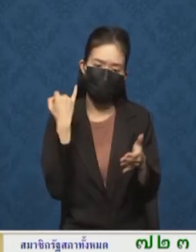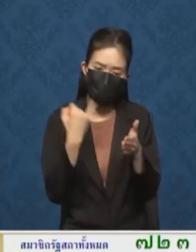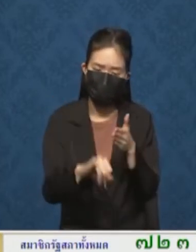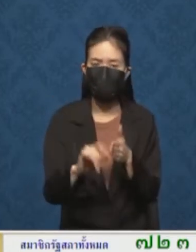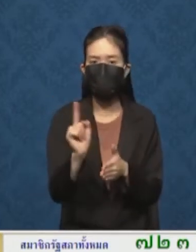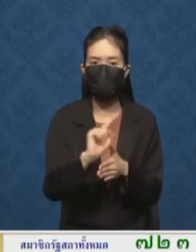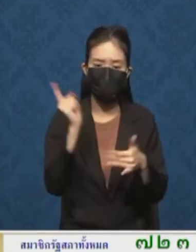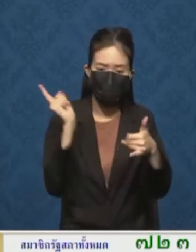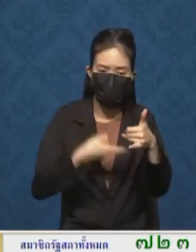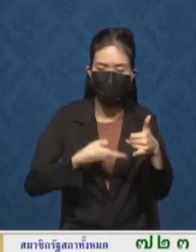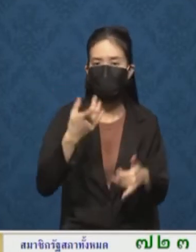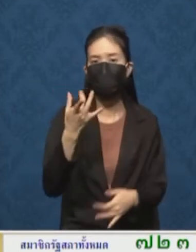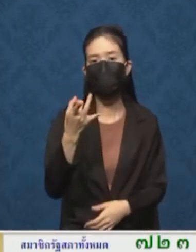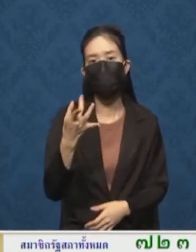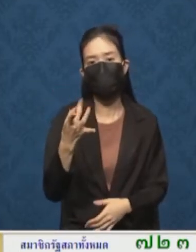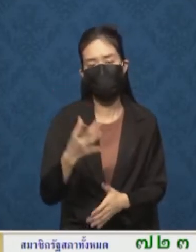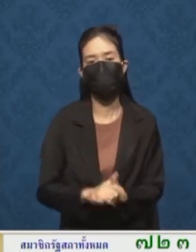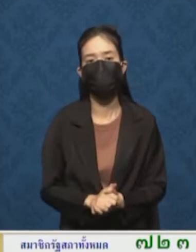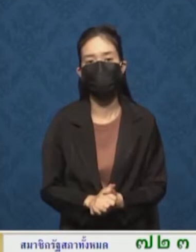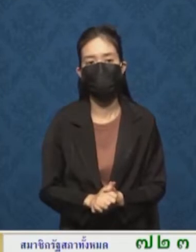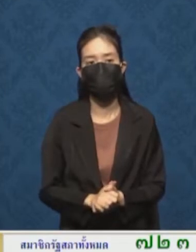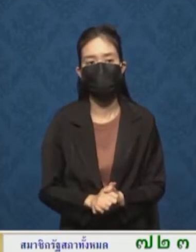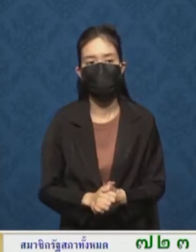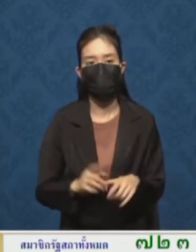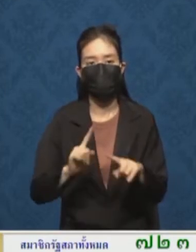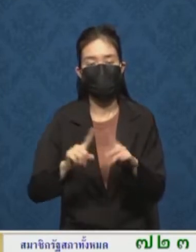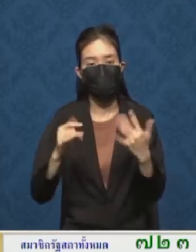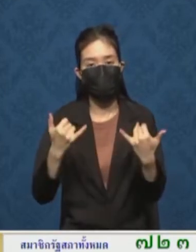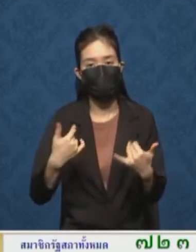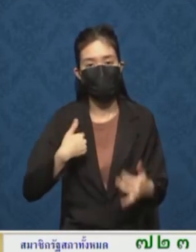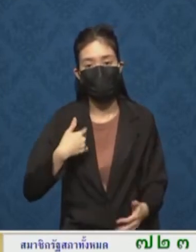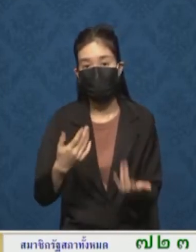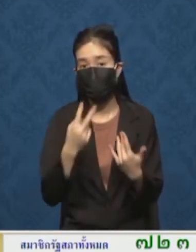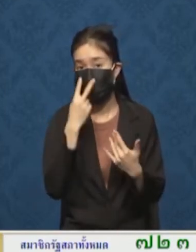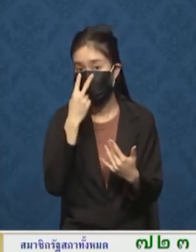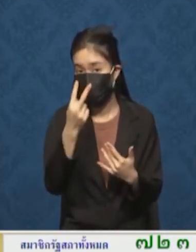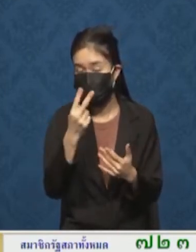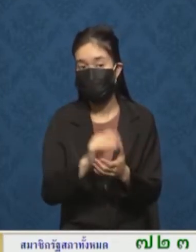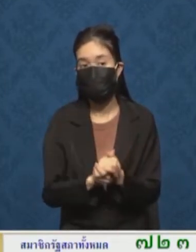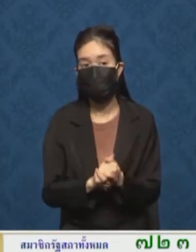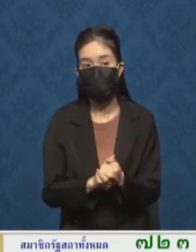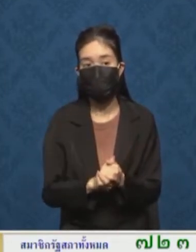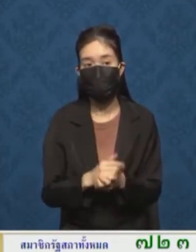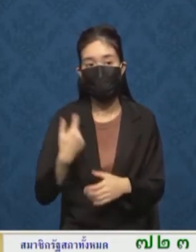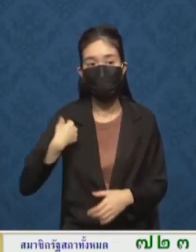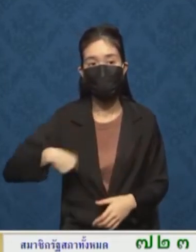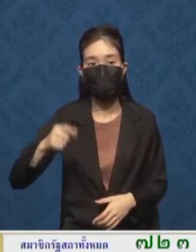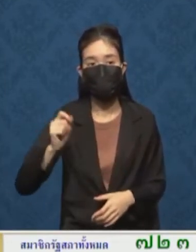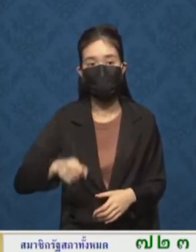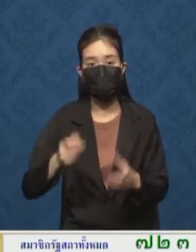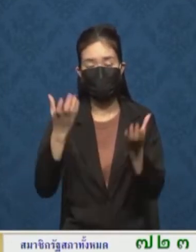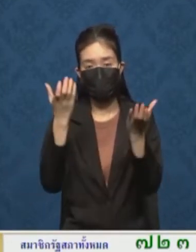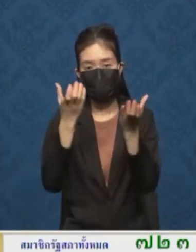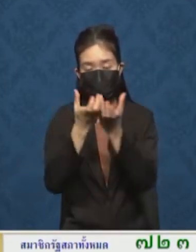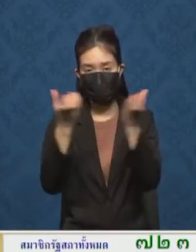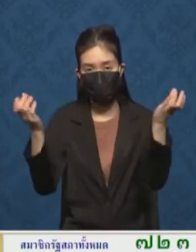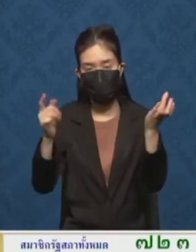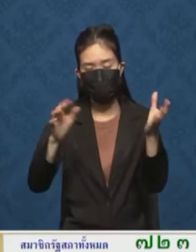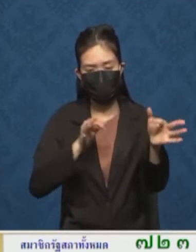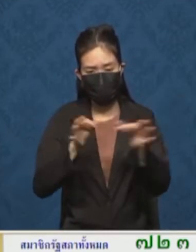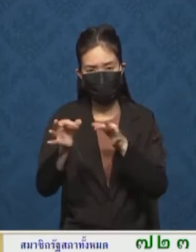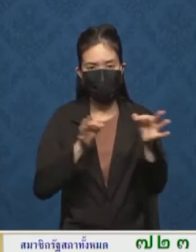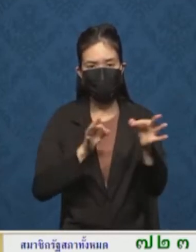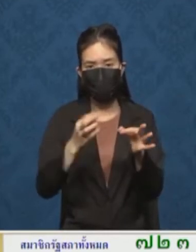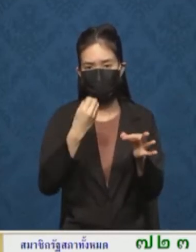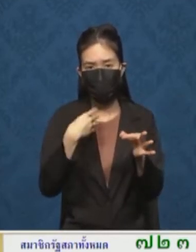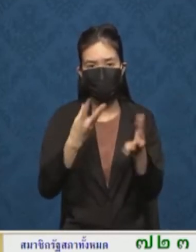ร้างแ่ไหนไม่ปรากฏในคำพภาษยาเดี๋ยวัวใหญ่มาผมฝากจสะลแ ช่วยอธิบายใหเราเอยดด้วยนะครับทุกส่ท